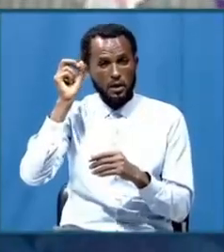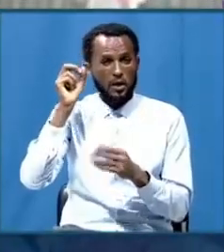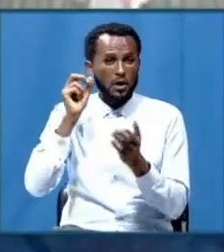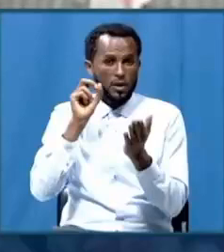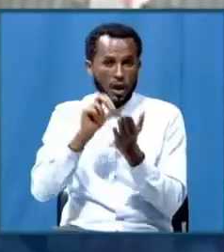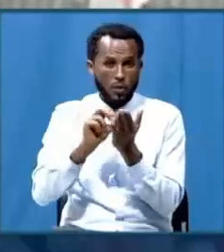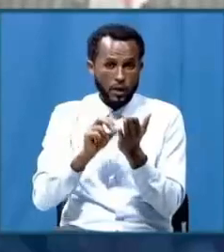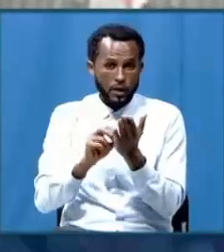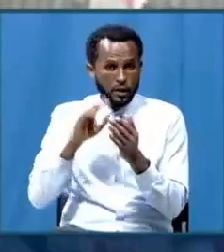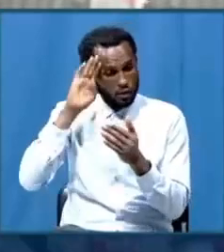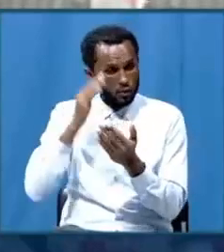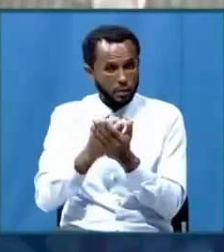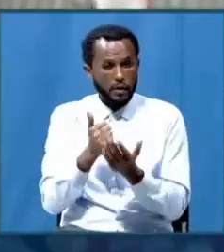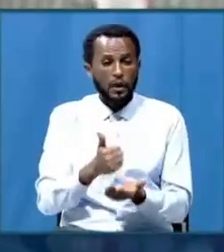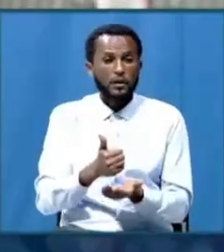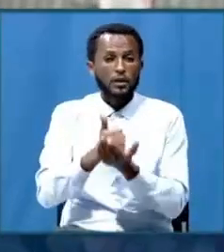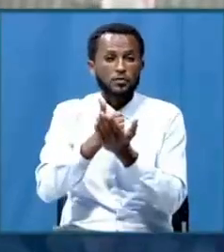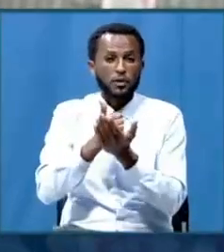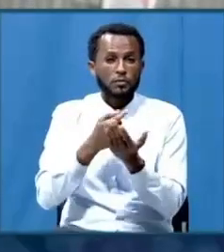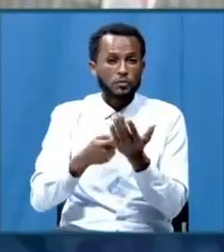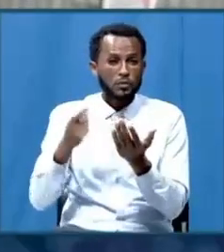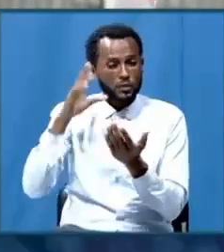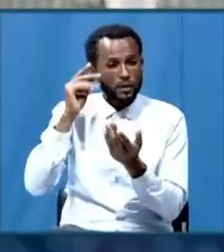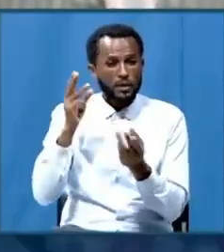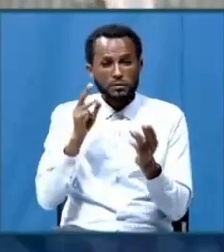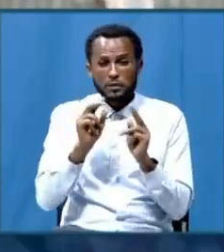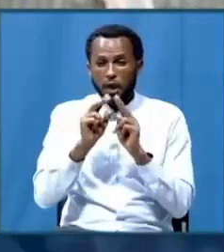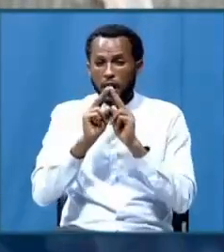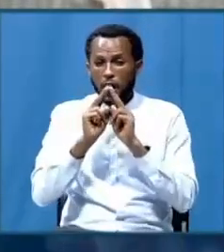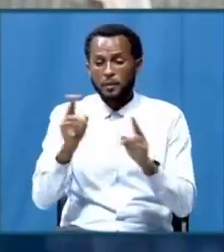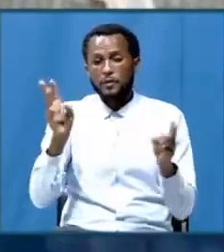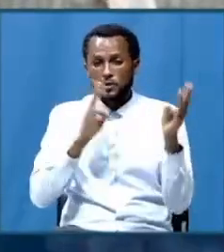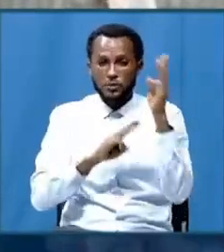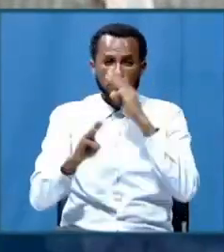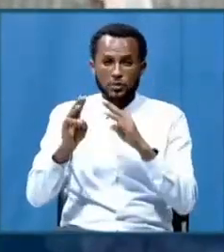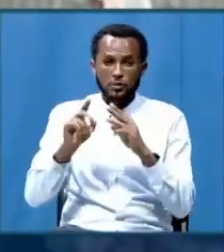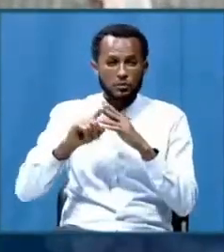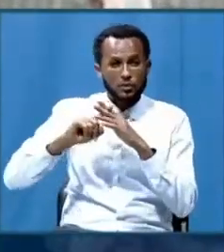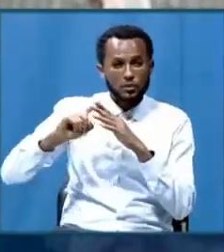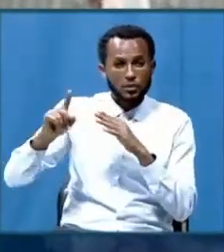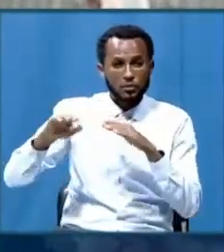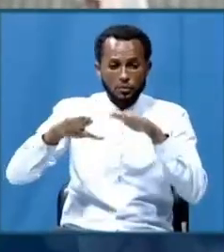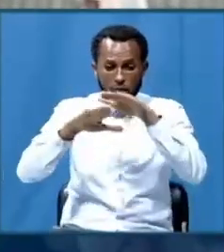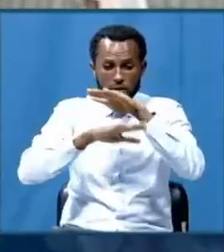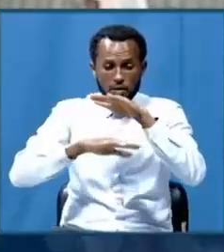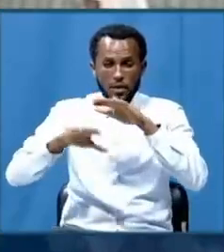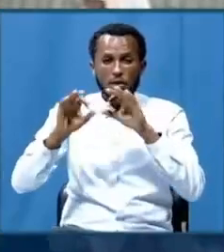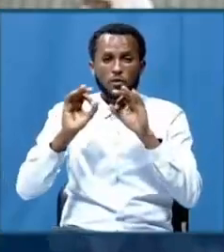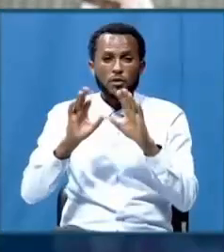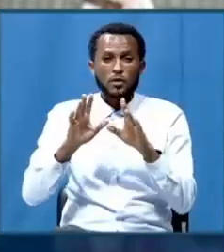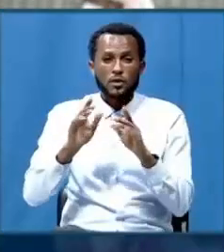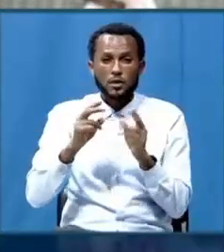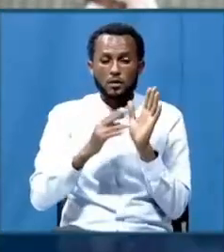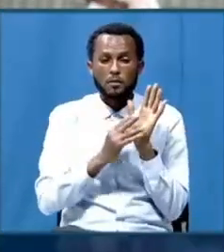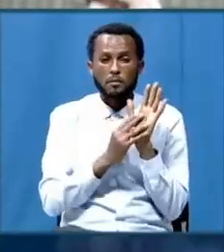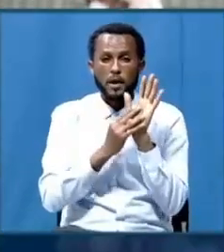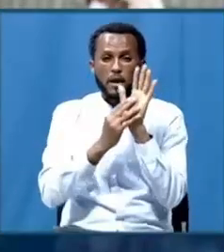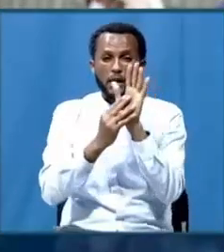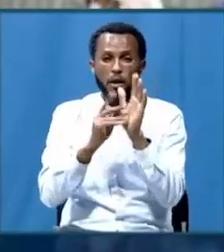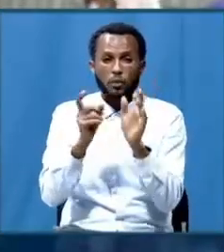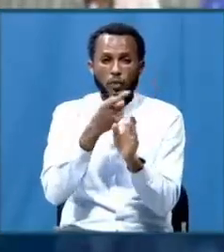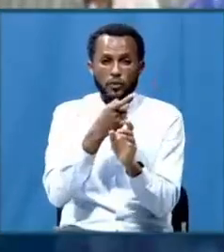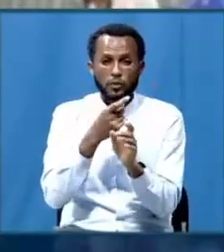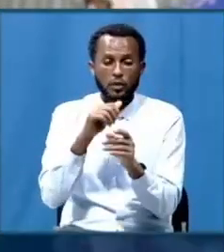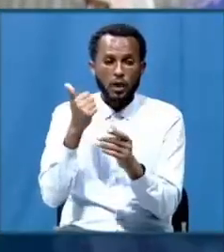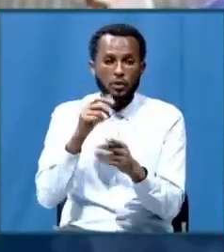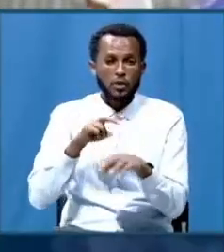ተሓባቢሮም እንዲኦም ሓጊዞም ዘለዉ እዞም ሰባት እዚኦም ብጣዕሚ እዮም ተፀጊቦም ዘለዉ ዝተሰደዱ መፅለሊ ዝሰኣኑ ሰባት እንዲኦም ከም መርአያ ኮይኑ ነቲ ካሊእ መርአያ